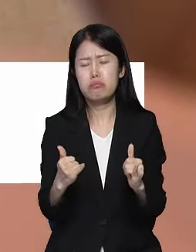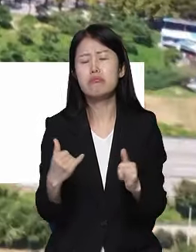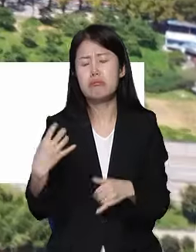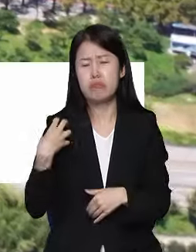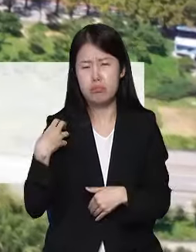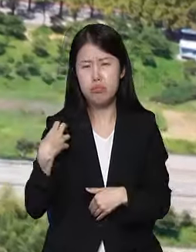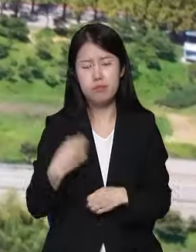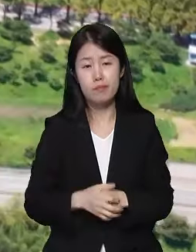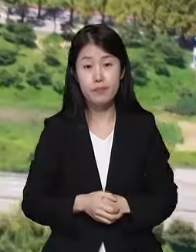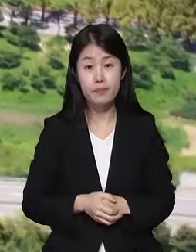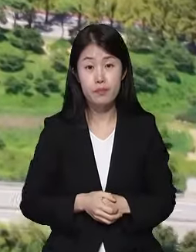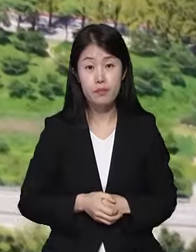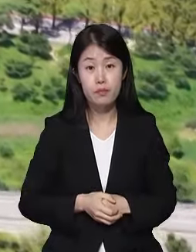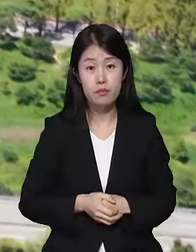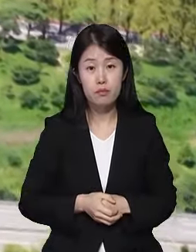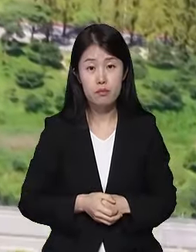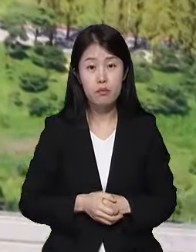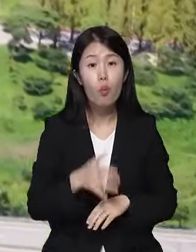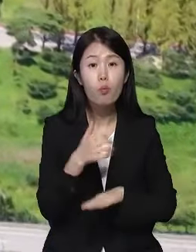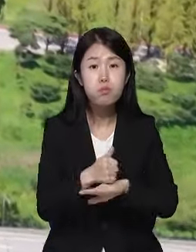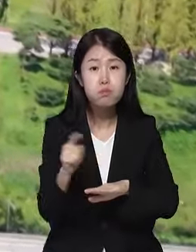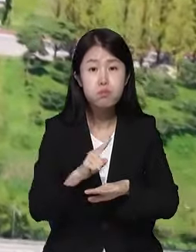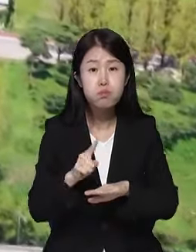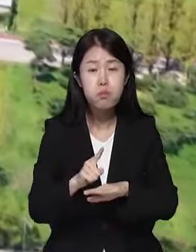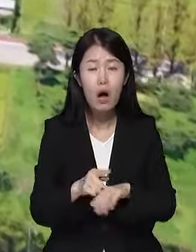거죠. 결국 문중 땅은